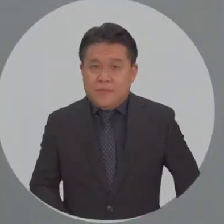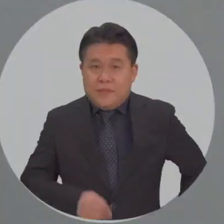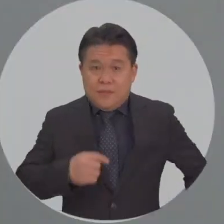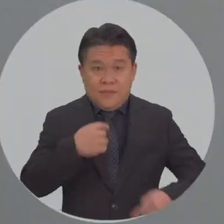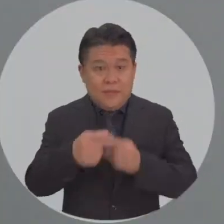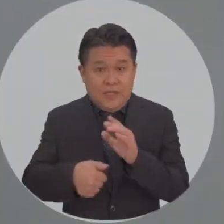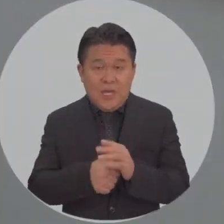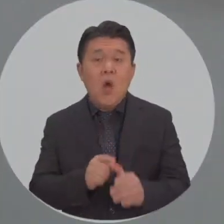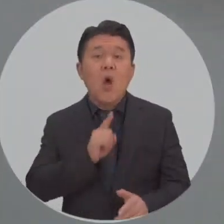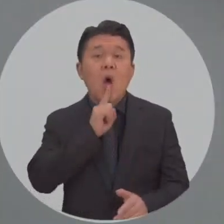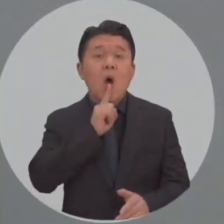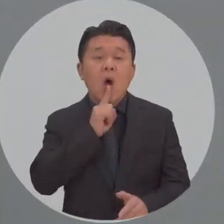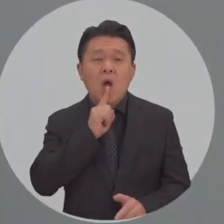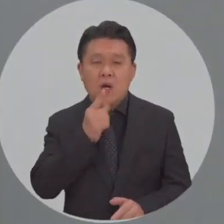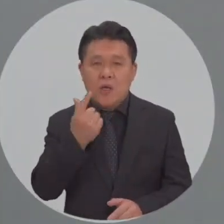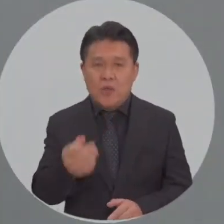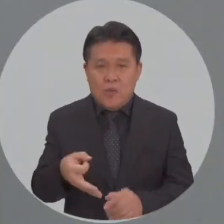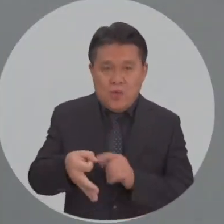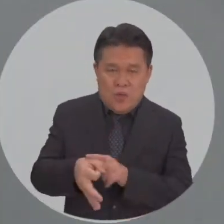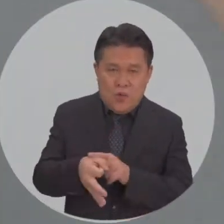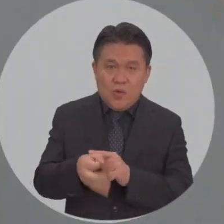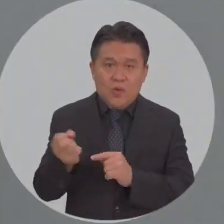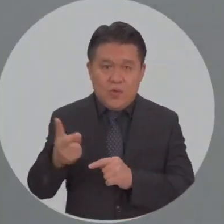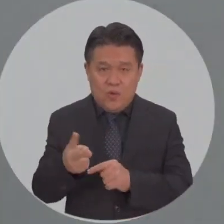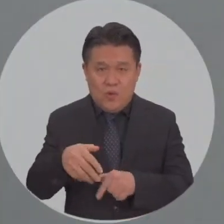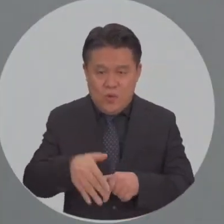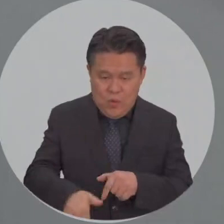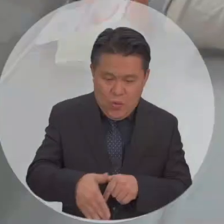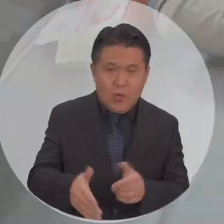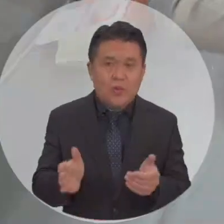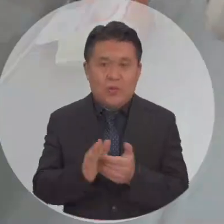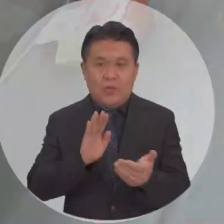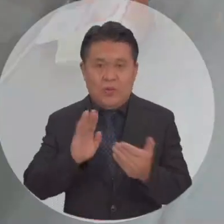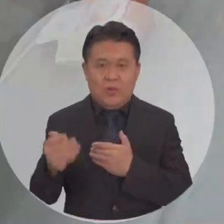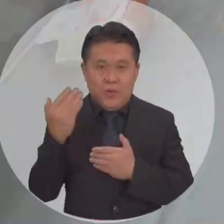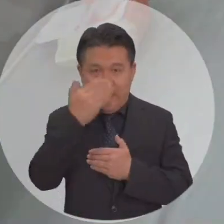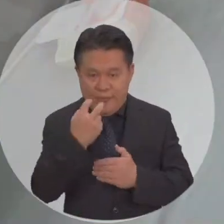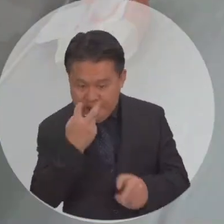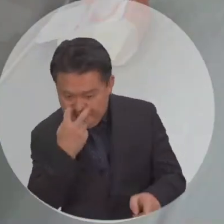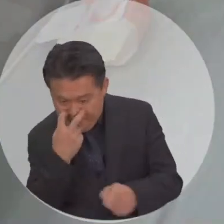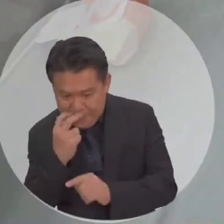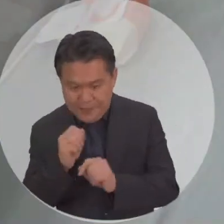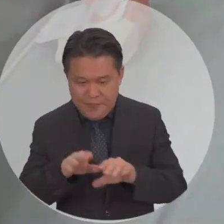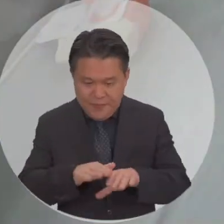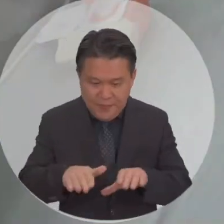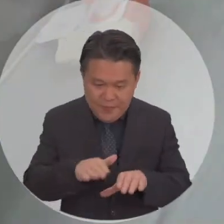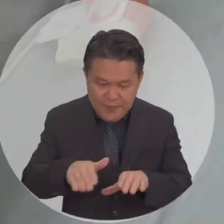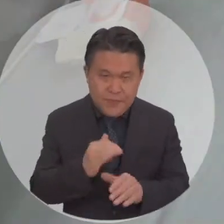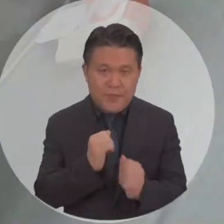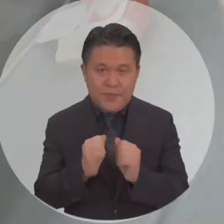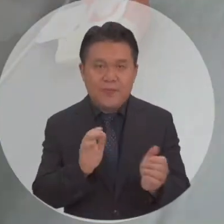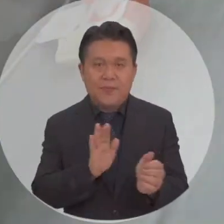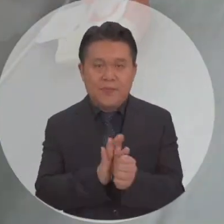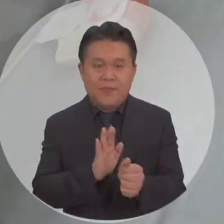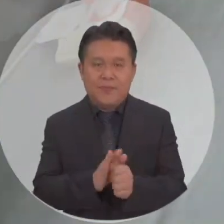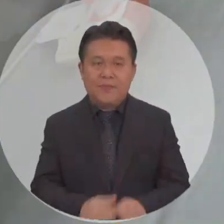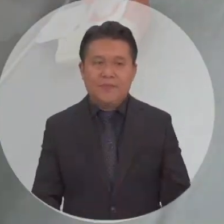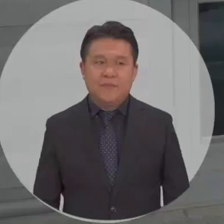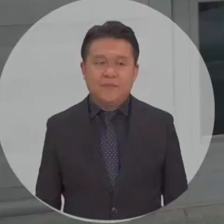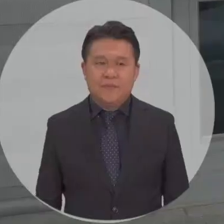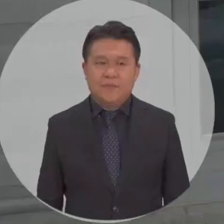기저귀를 교체하면서 엉덩이, 항문, 회음부를 닦아주고 피부를 관찰하면서 마사지해줍니다.